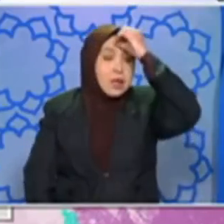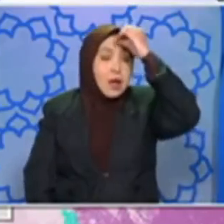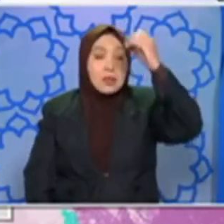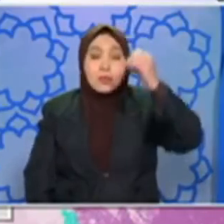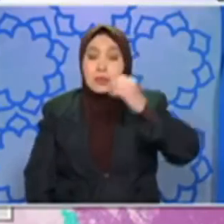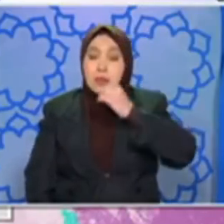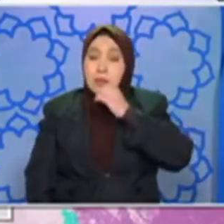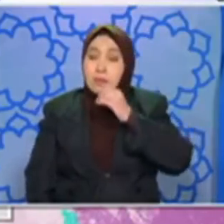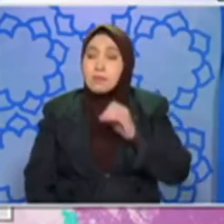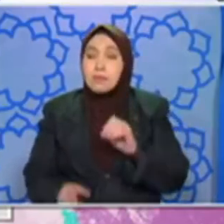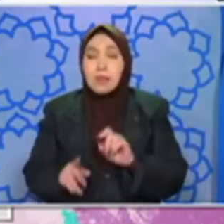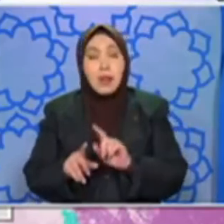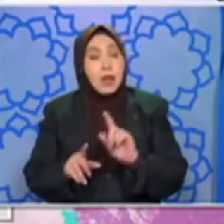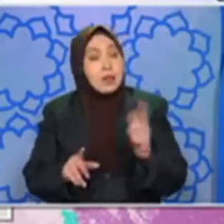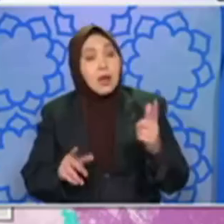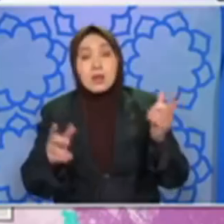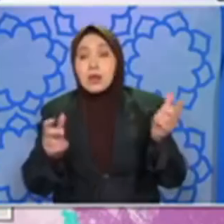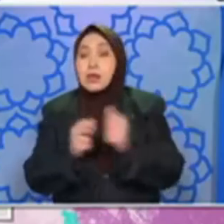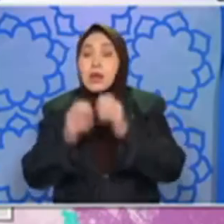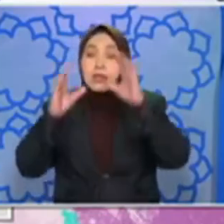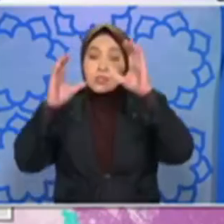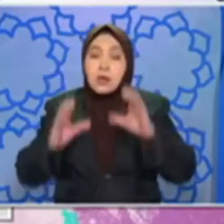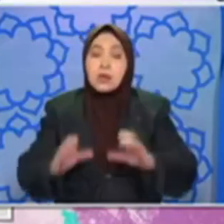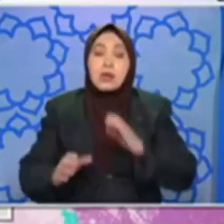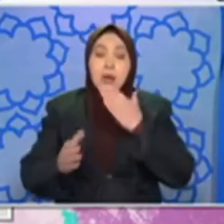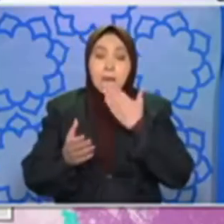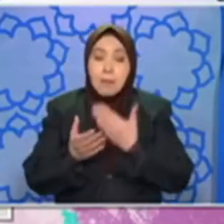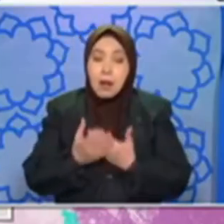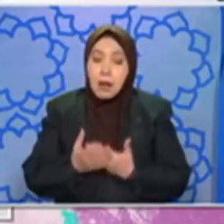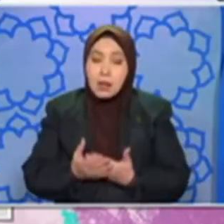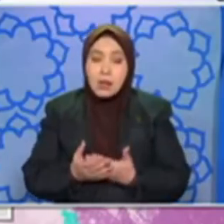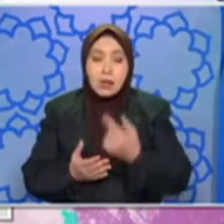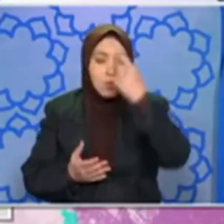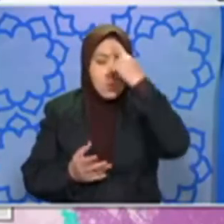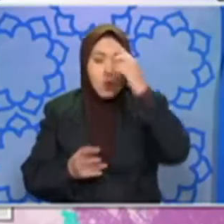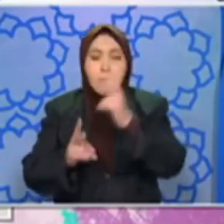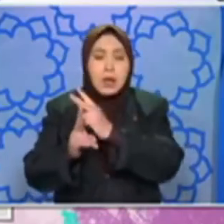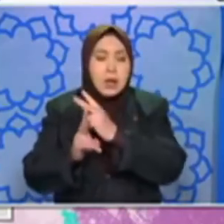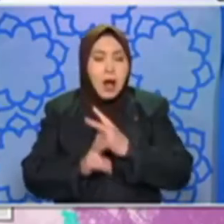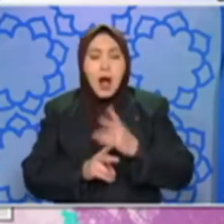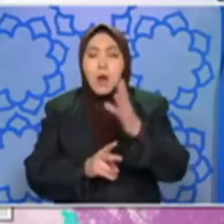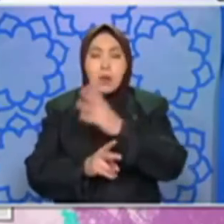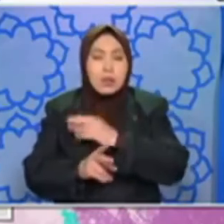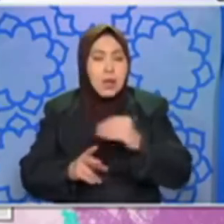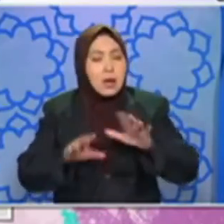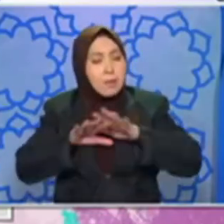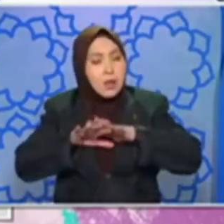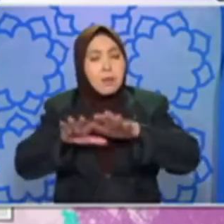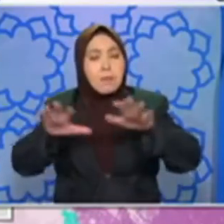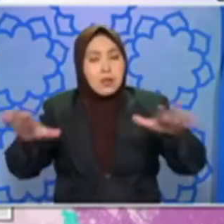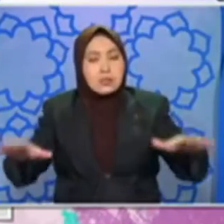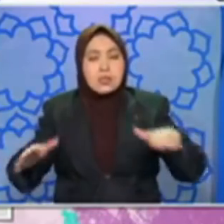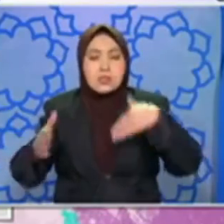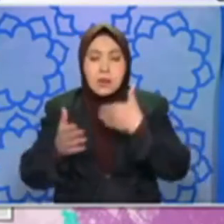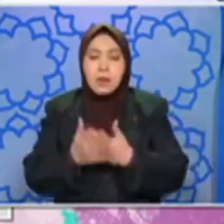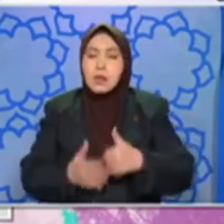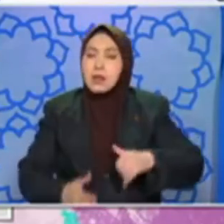billati hiya ahsanu hatta yablugha